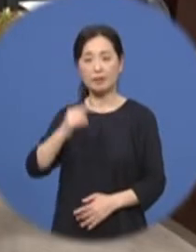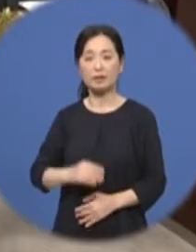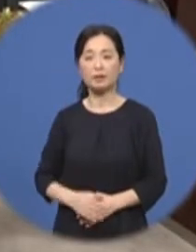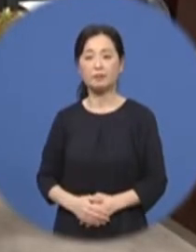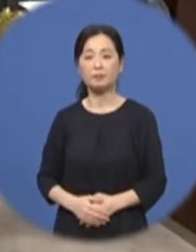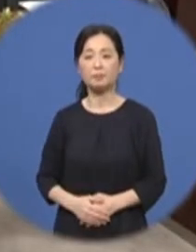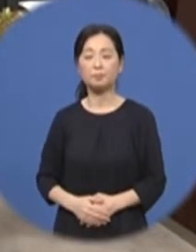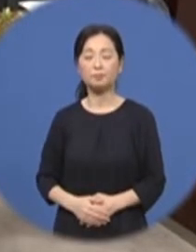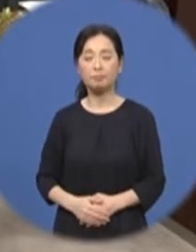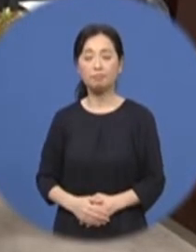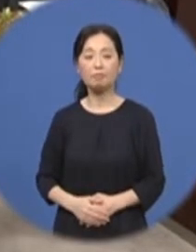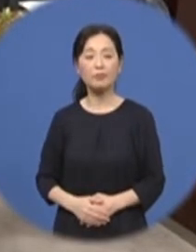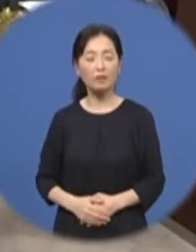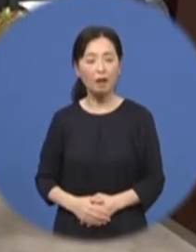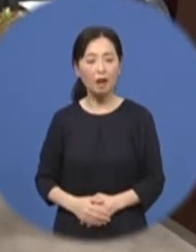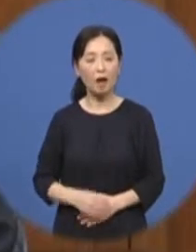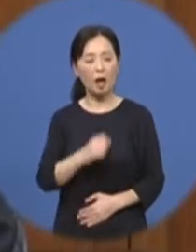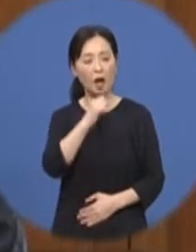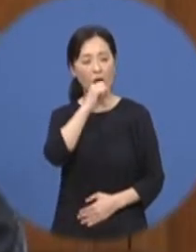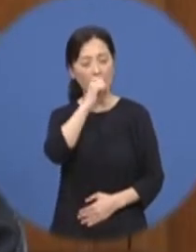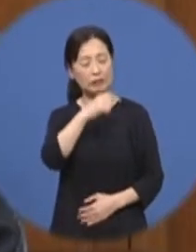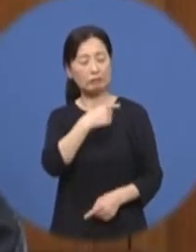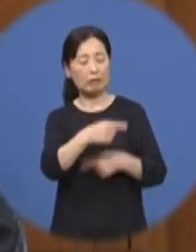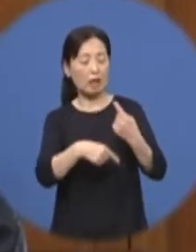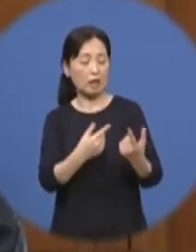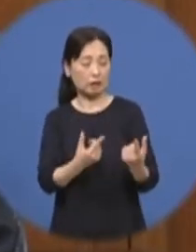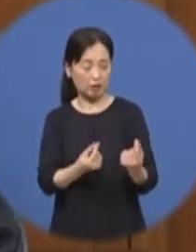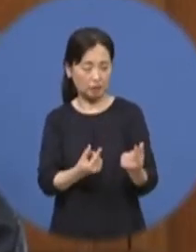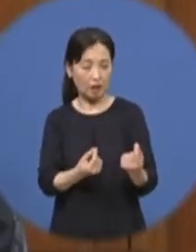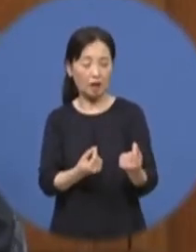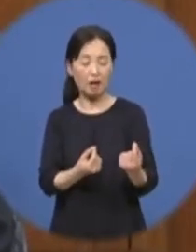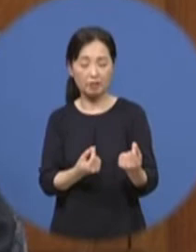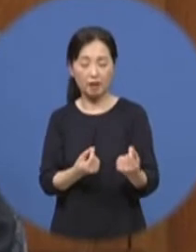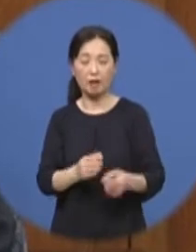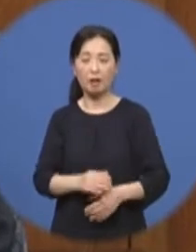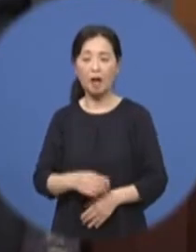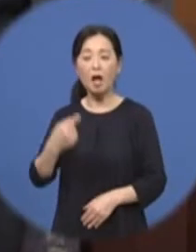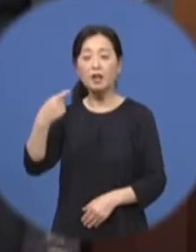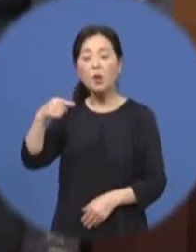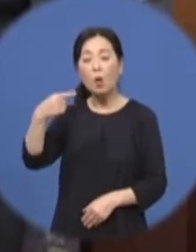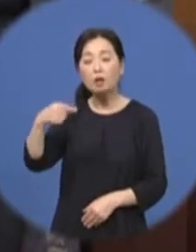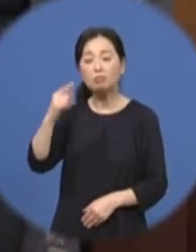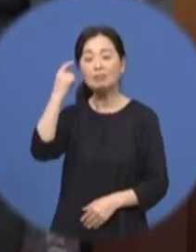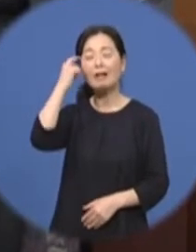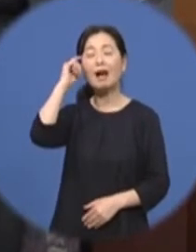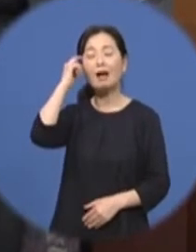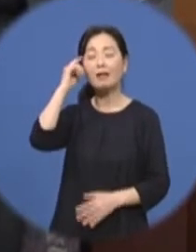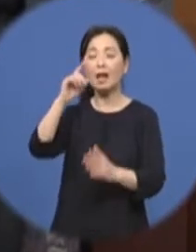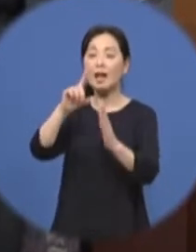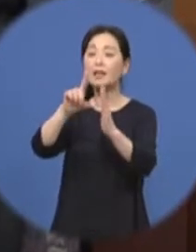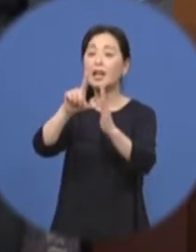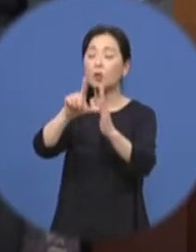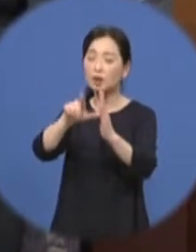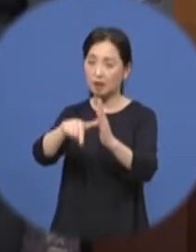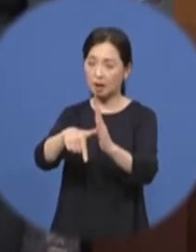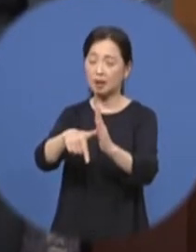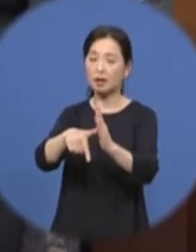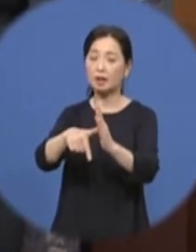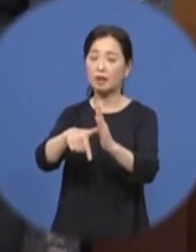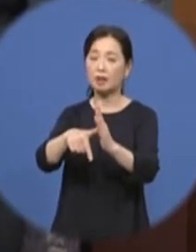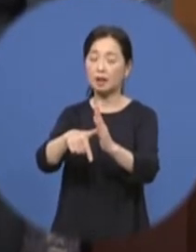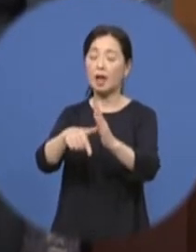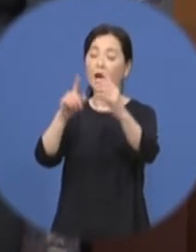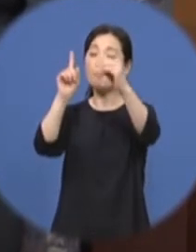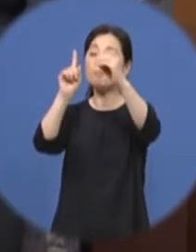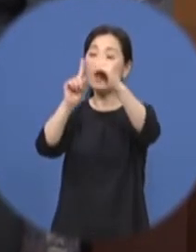は い は い、大変深い言葉でしたね、 はい、 教育っていうことをまあ考えると、3つぐらいのことがいると思うんですね、 はい、